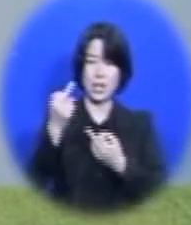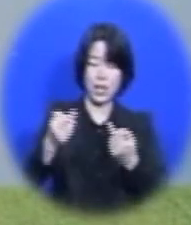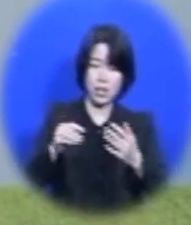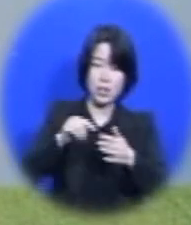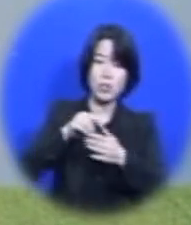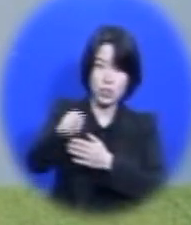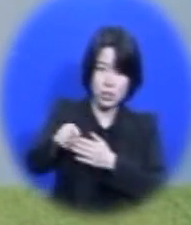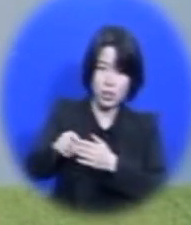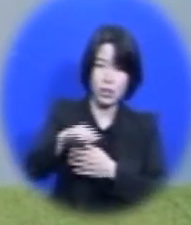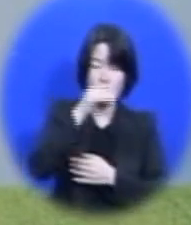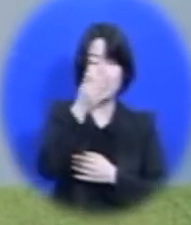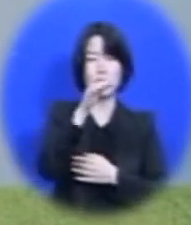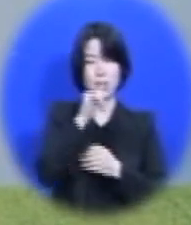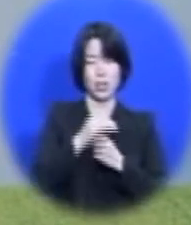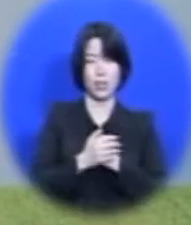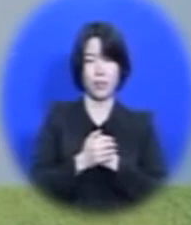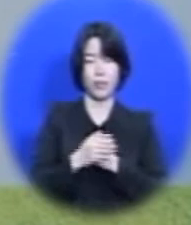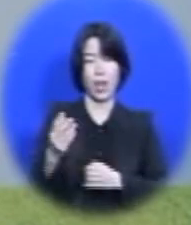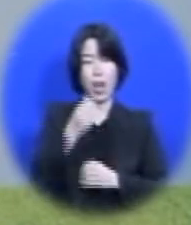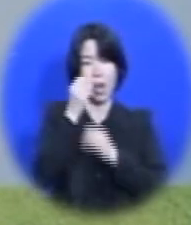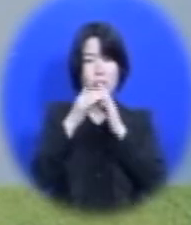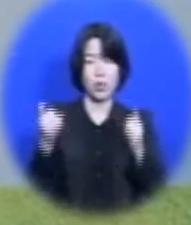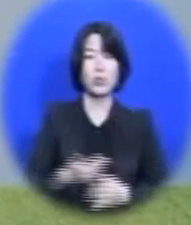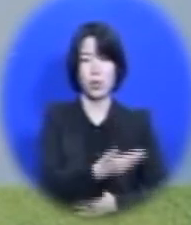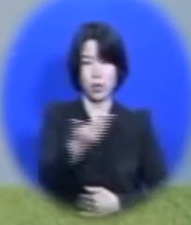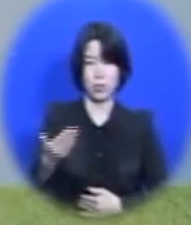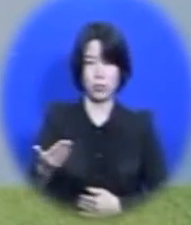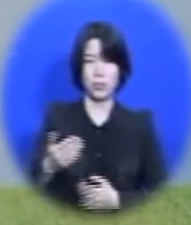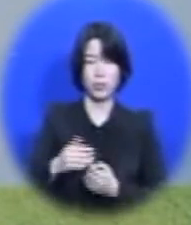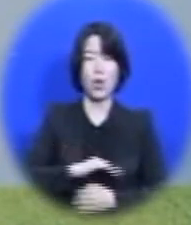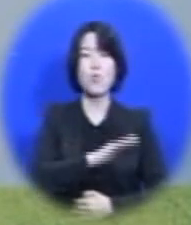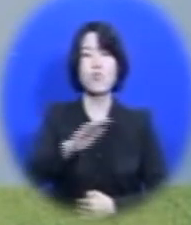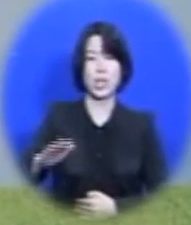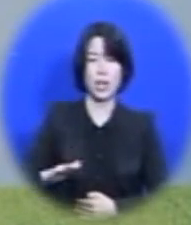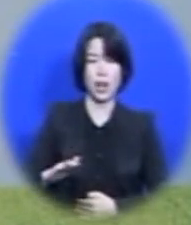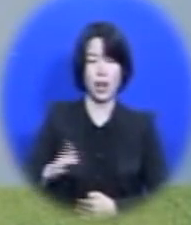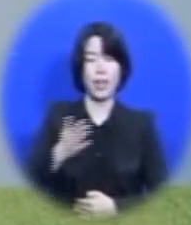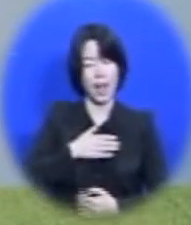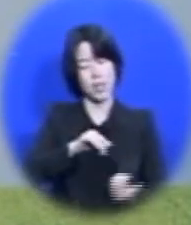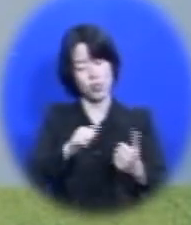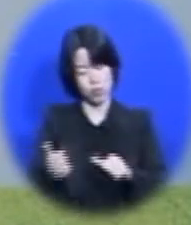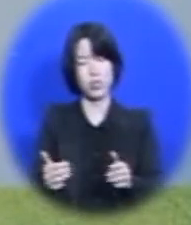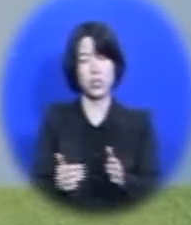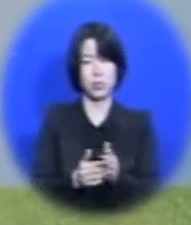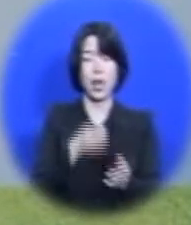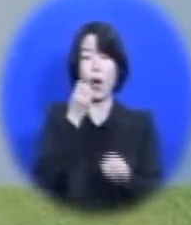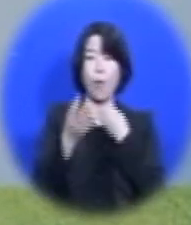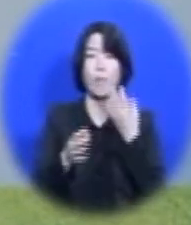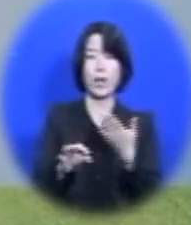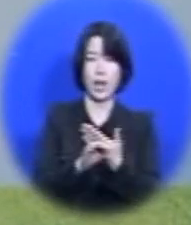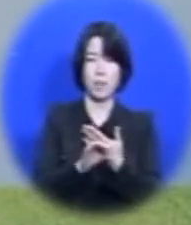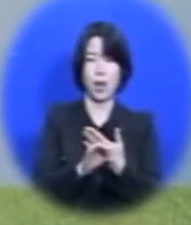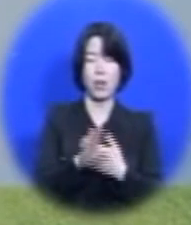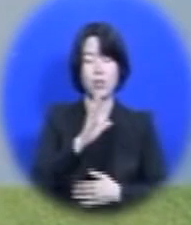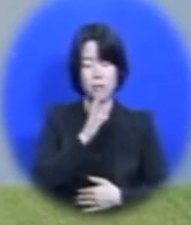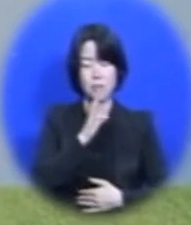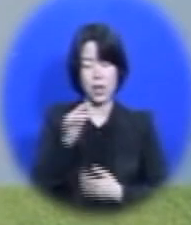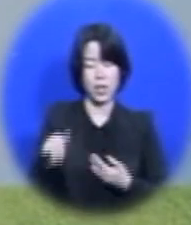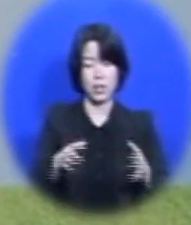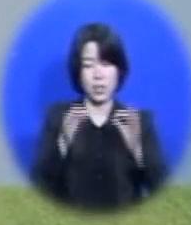있는 것입니다. 성도 여러분, 우리가 나는 죽었습니다 하고 고백하면 비로소 길이